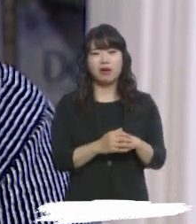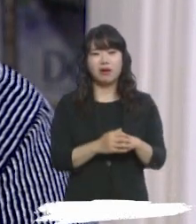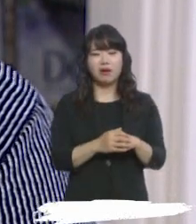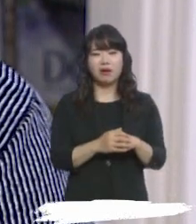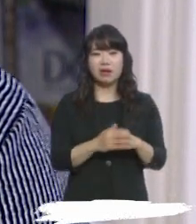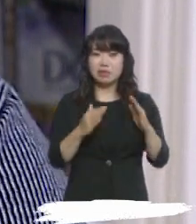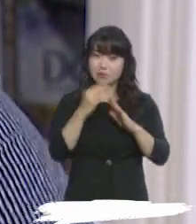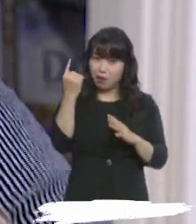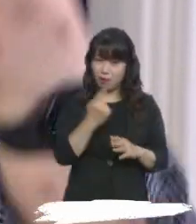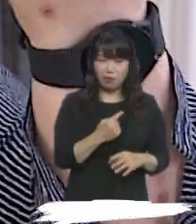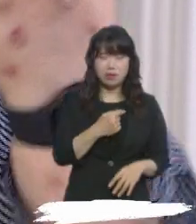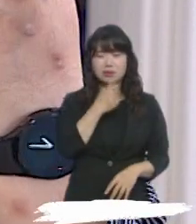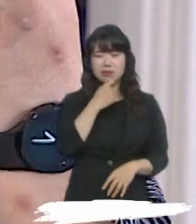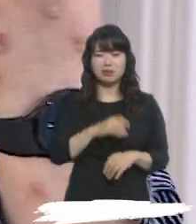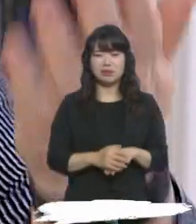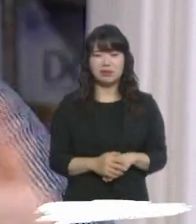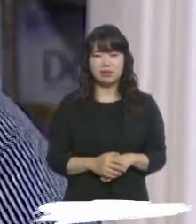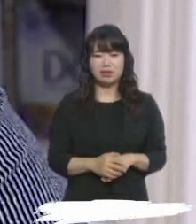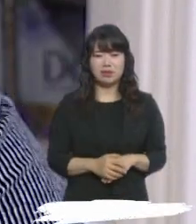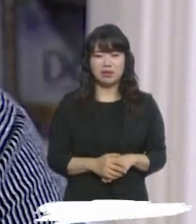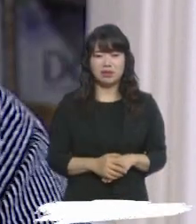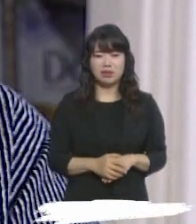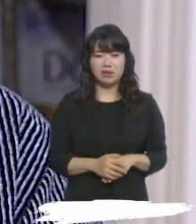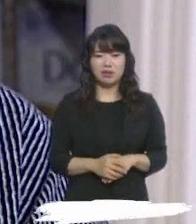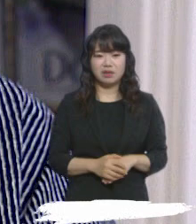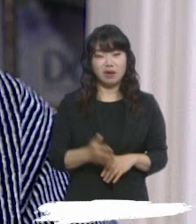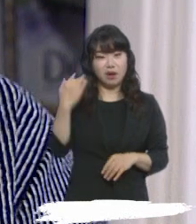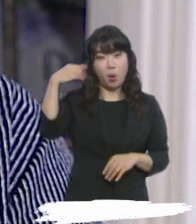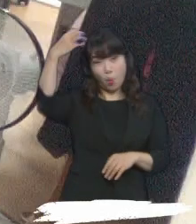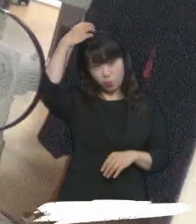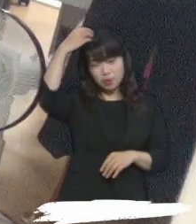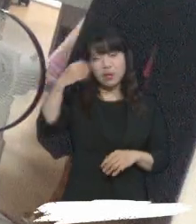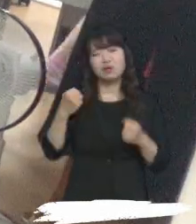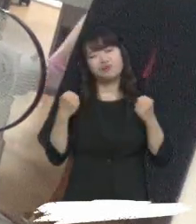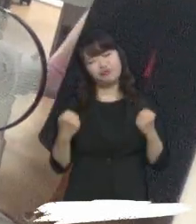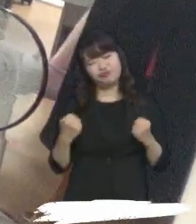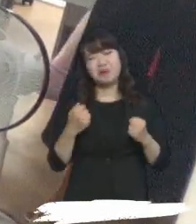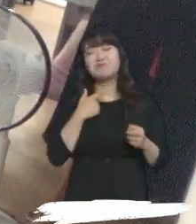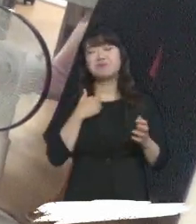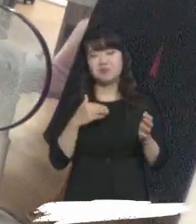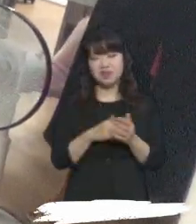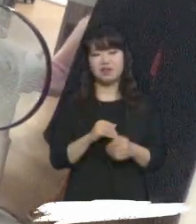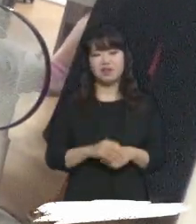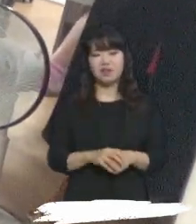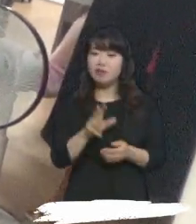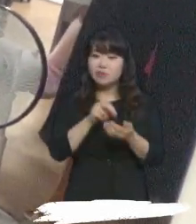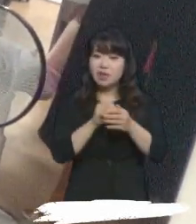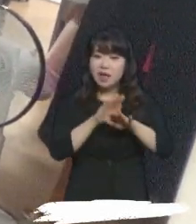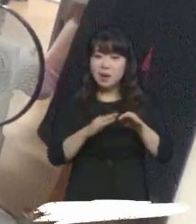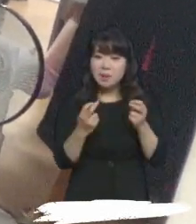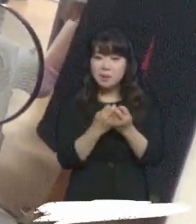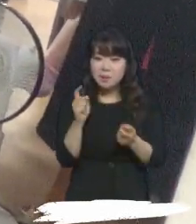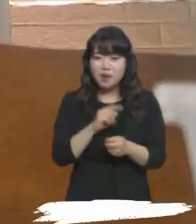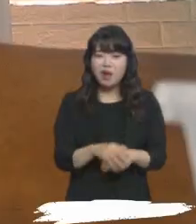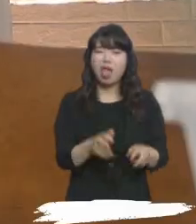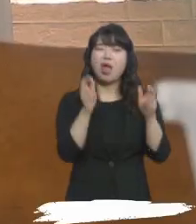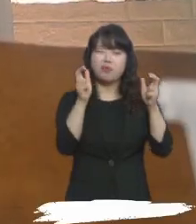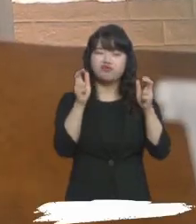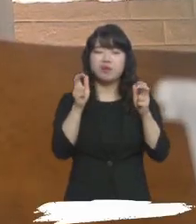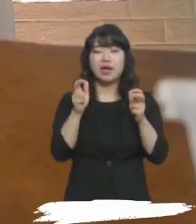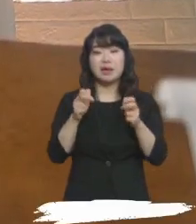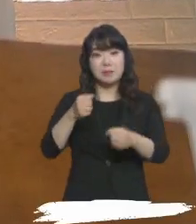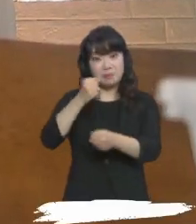싫죠. 그래서 옥상 방에서 며칠 동안 있고. 이 같은 문제를 해결하기 위해 에어컨 설치